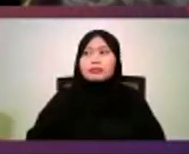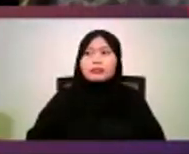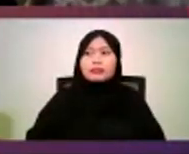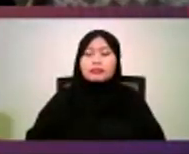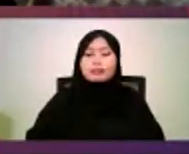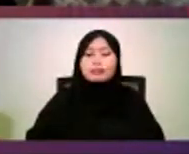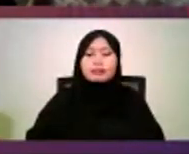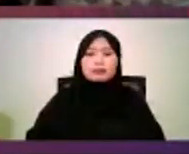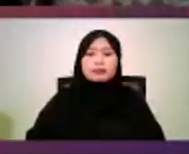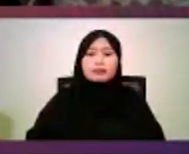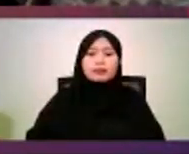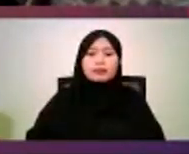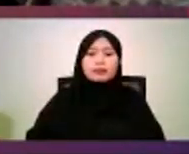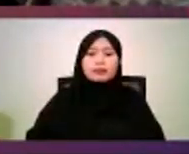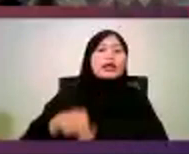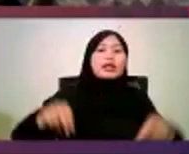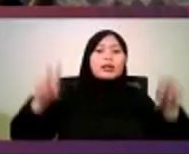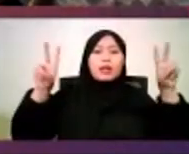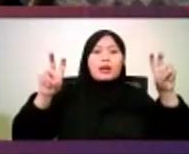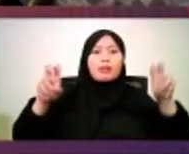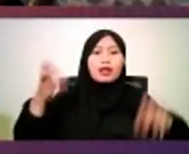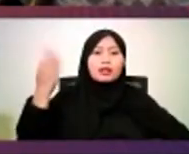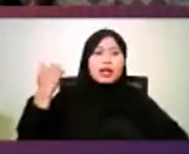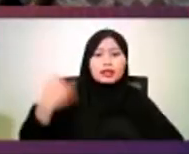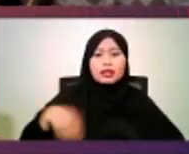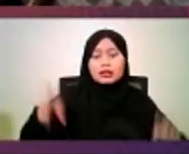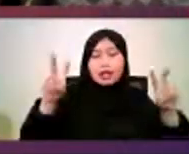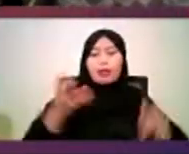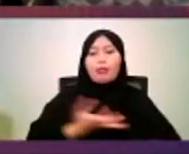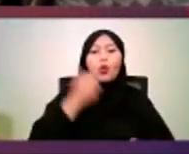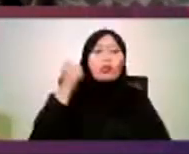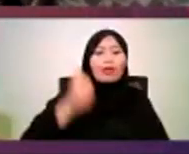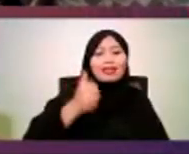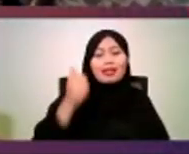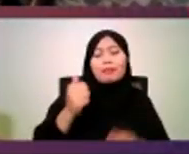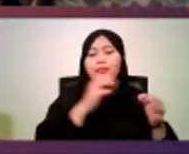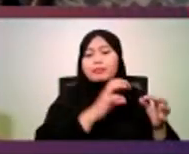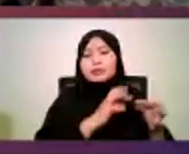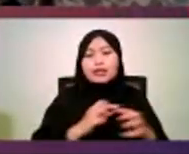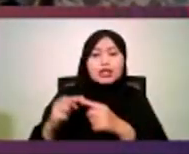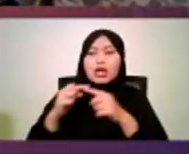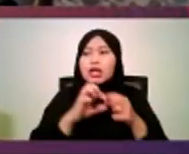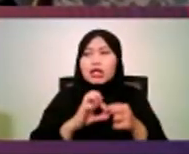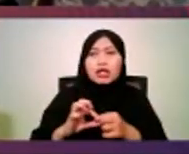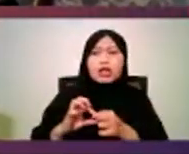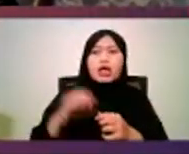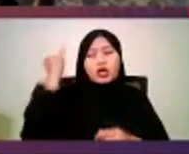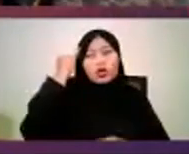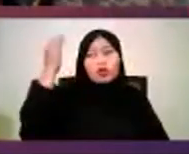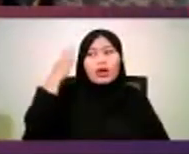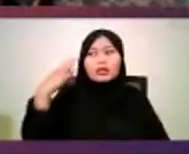ke tema Adidas Tema kita adalah memantapkan Sinergi dan inovasi untuk pemulihan